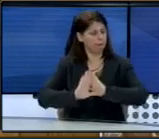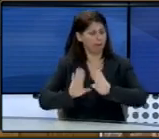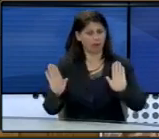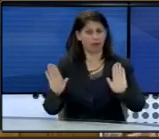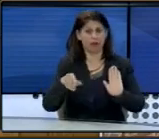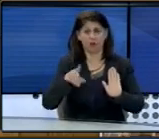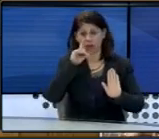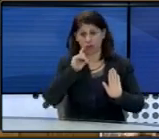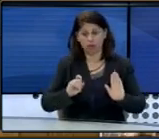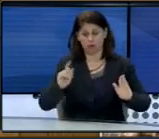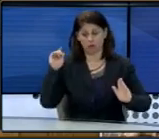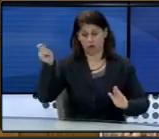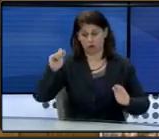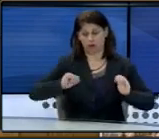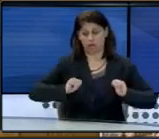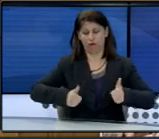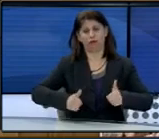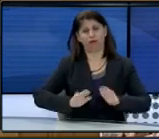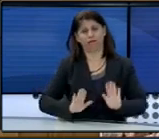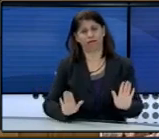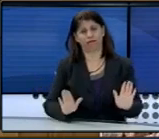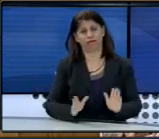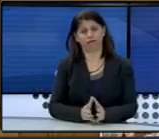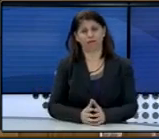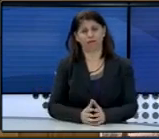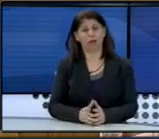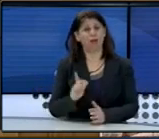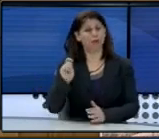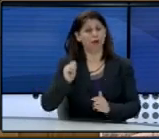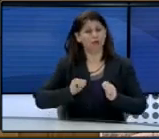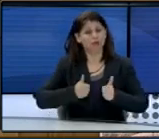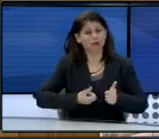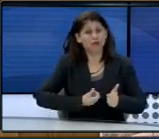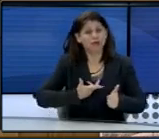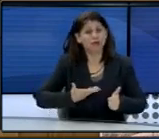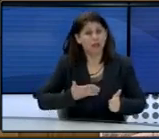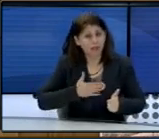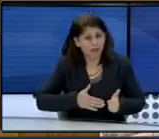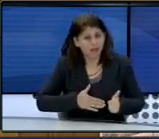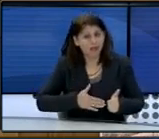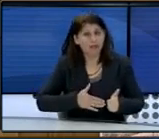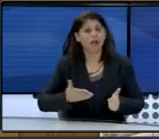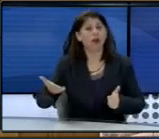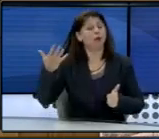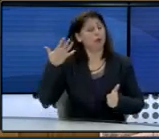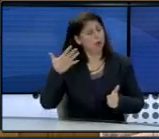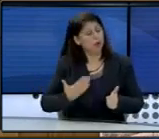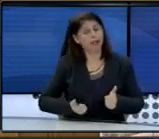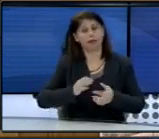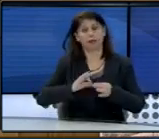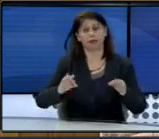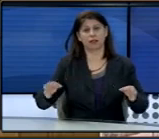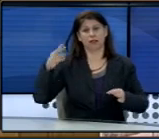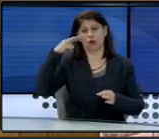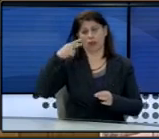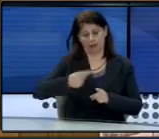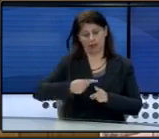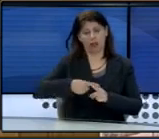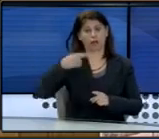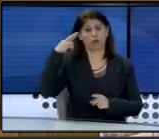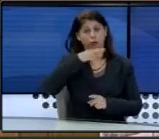Αυτό όμως απαιτεί πολιτική βούληση. Την πολιτική βούληση που είχαν στην ιστορία του τόπου πρωθυπουργοί